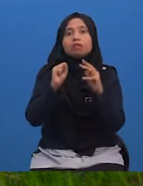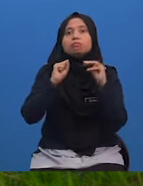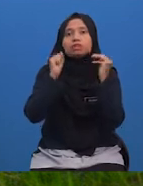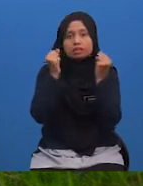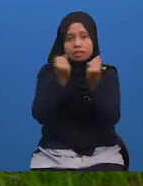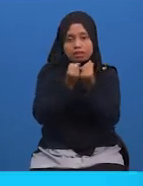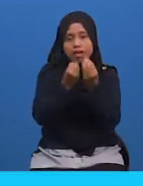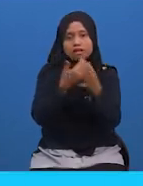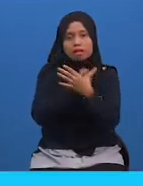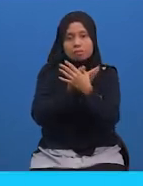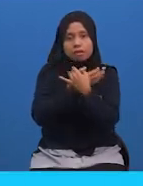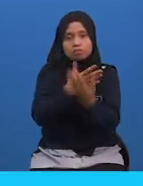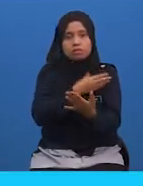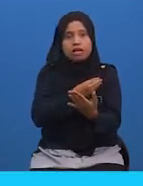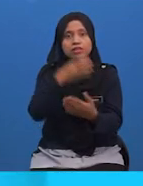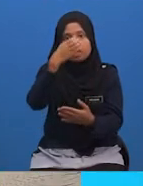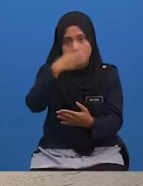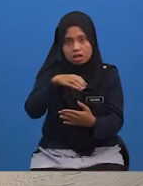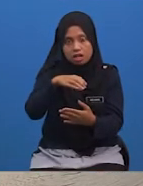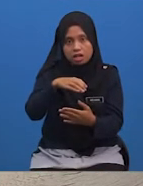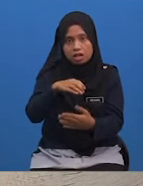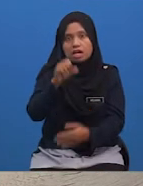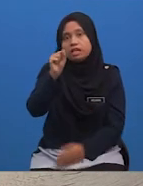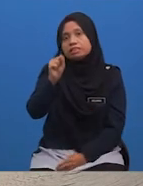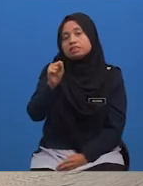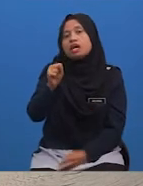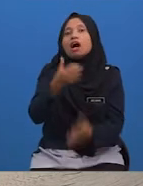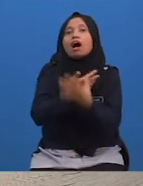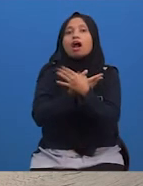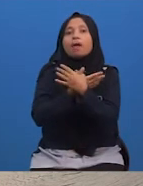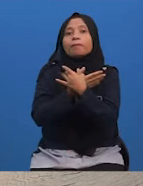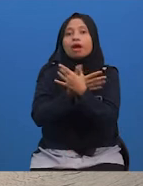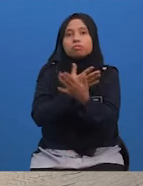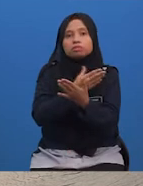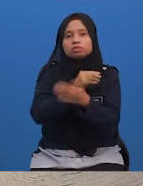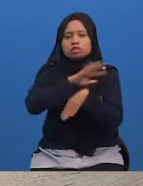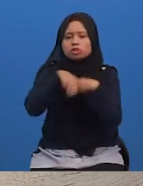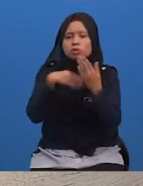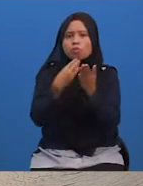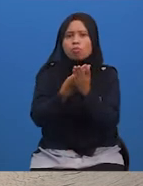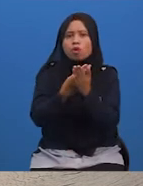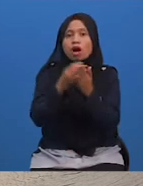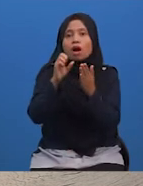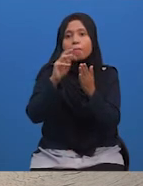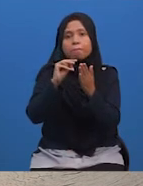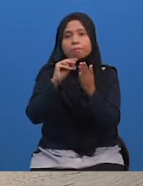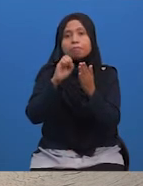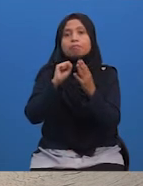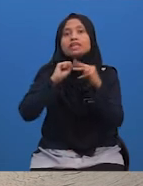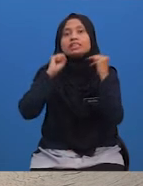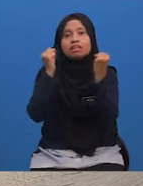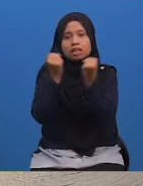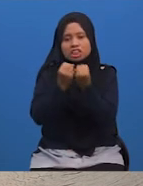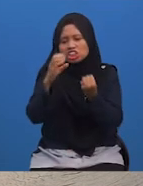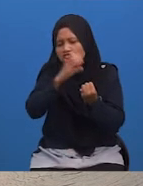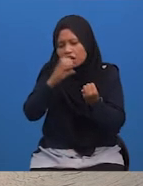rama-rama dan gajah. Sang rama-rama bersama-sama anggota masyarakatnya terbang untuk